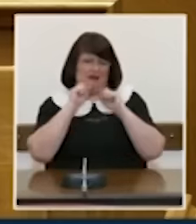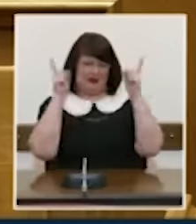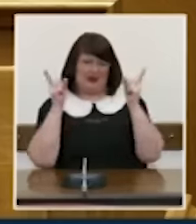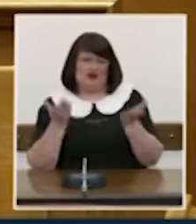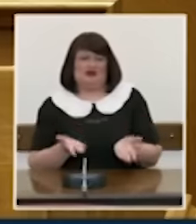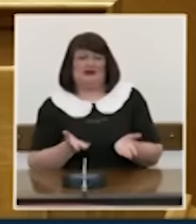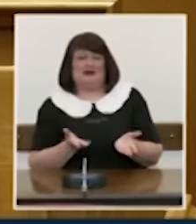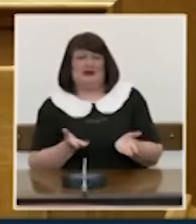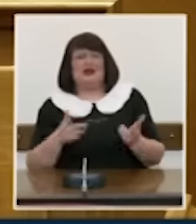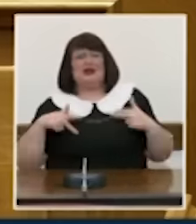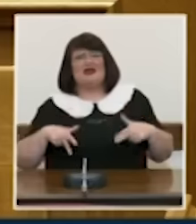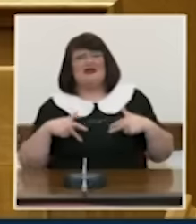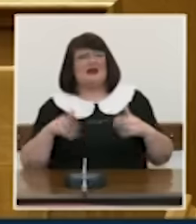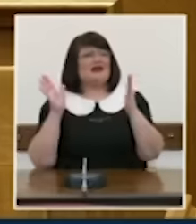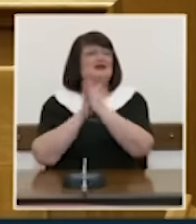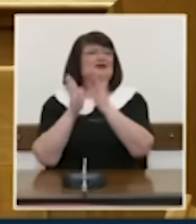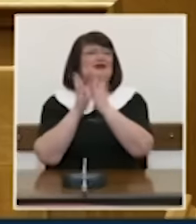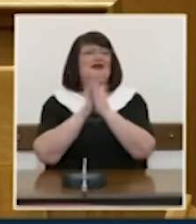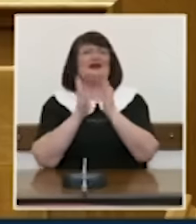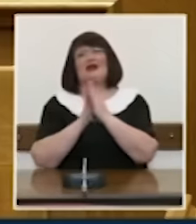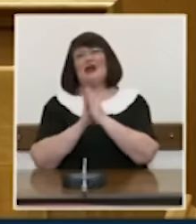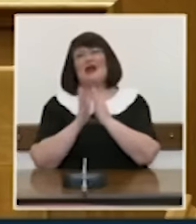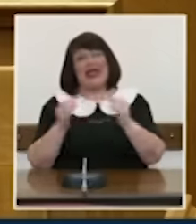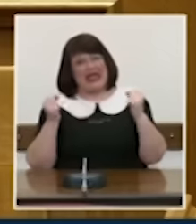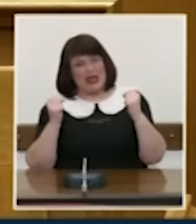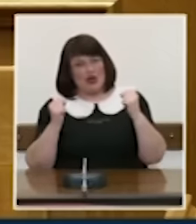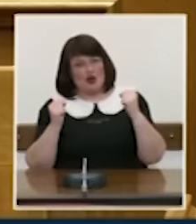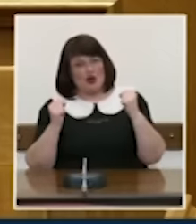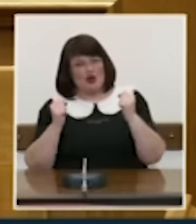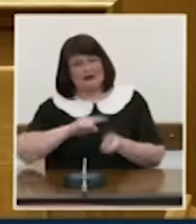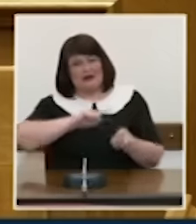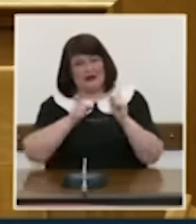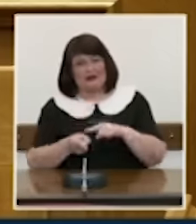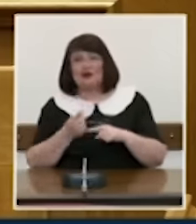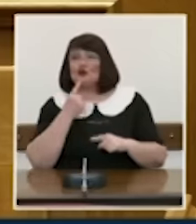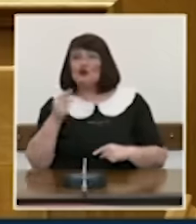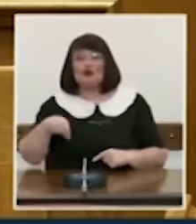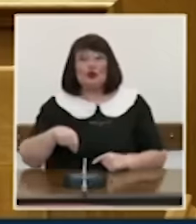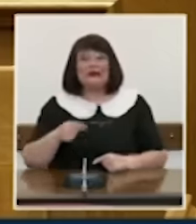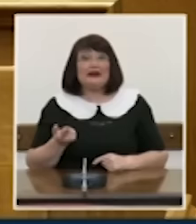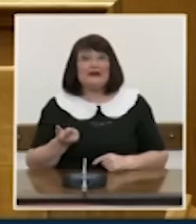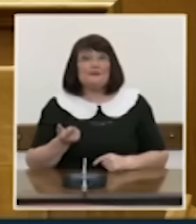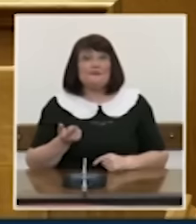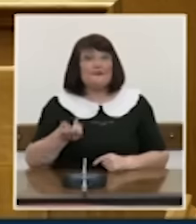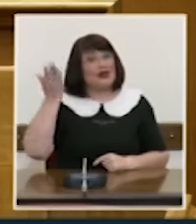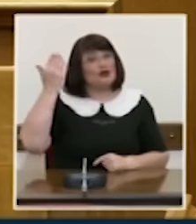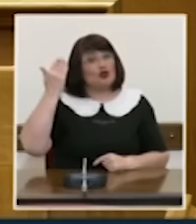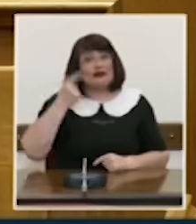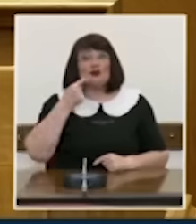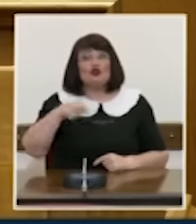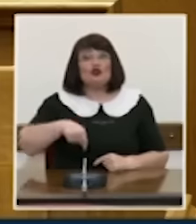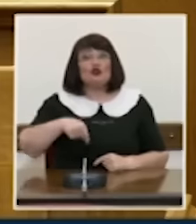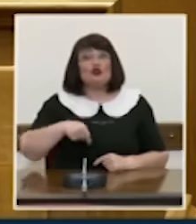κυβέρνησης, να τους χειροκροτάτε ως ήρωες, αλλά αντί αυτό που τους λέτε τώρα, τότε πάψατε πλέον να